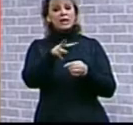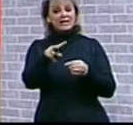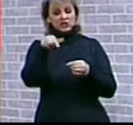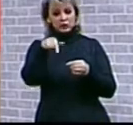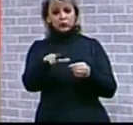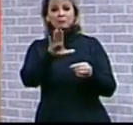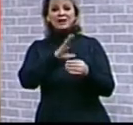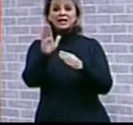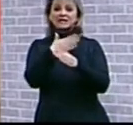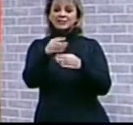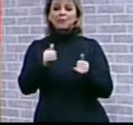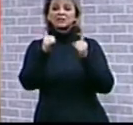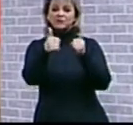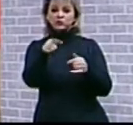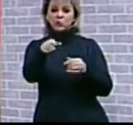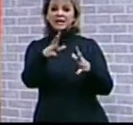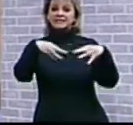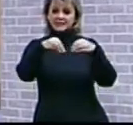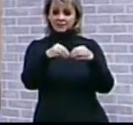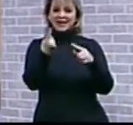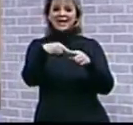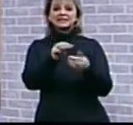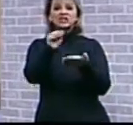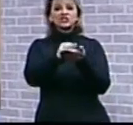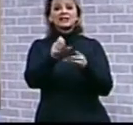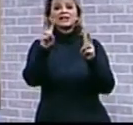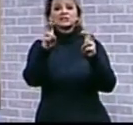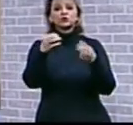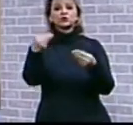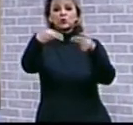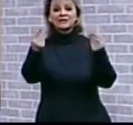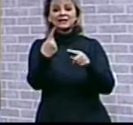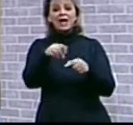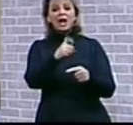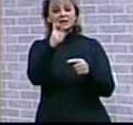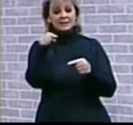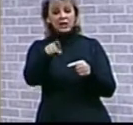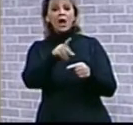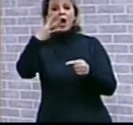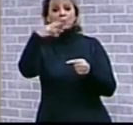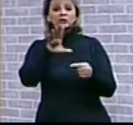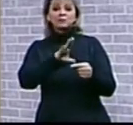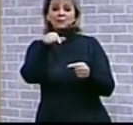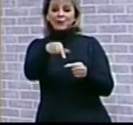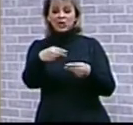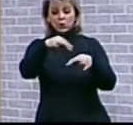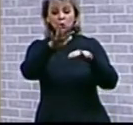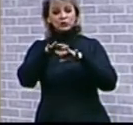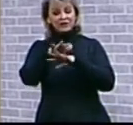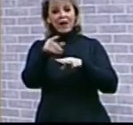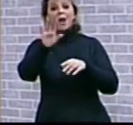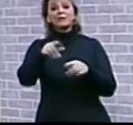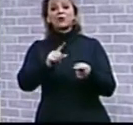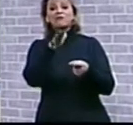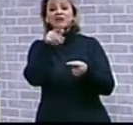литературе, были разделы, посвященные семье. Эти издания назывались журналами для хозяек, а модными в это время стали кружева. А затем